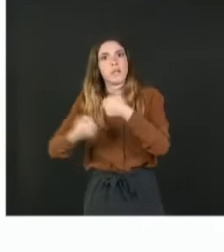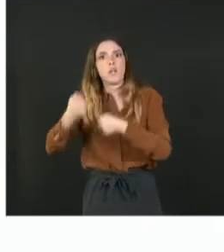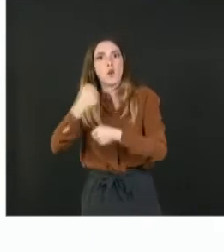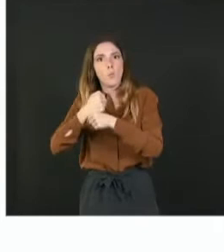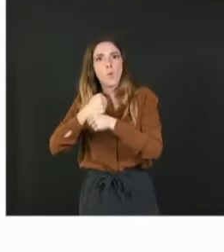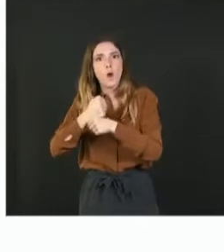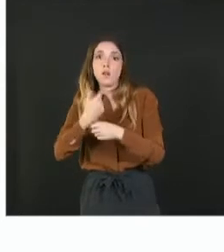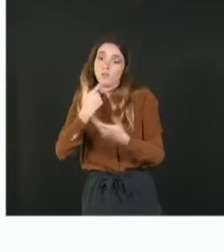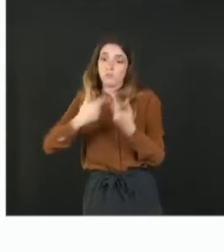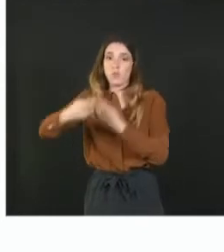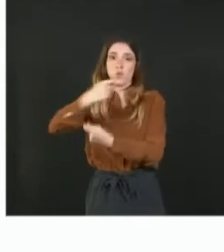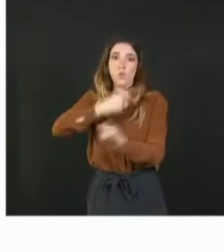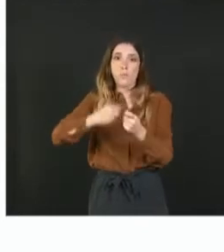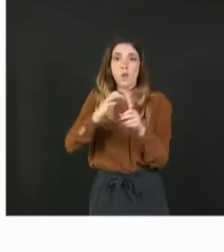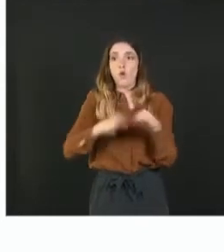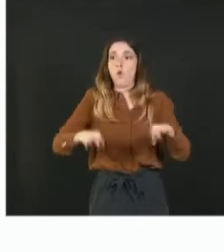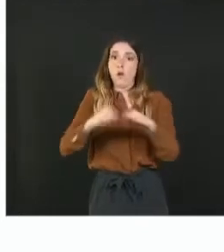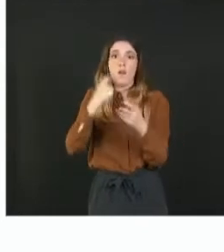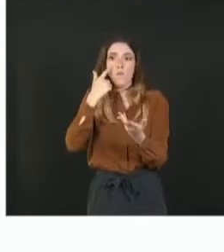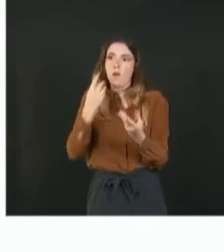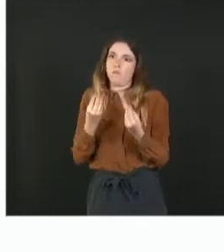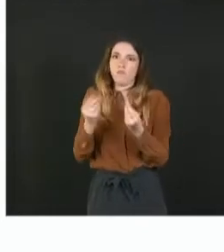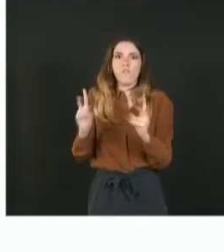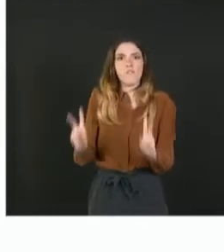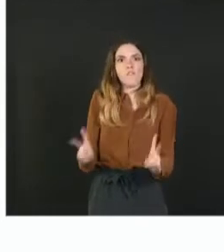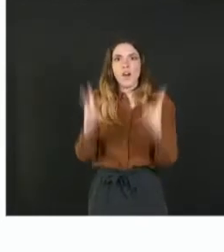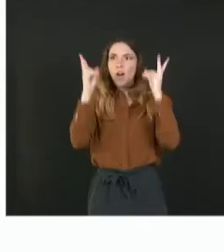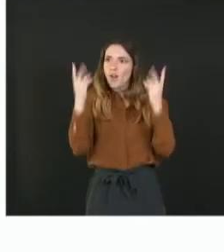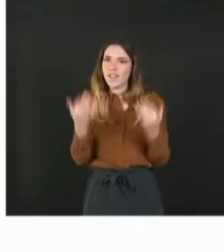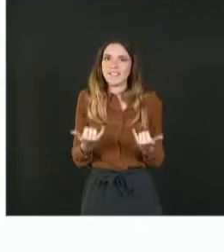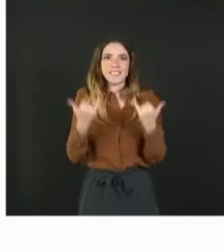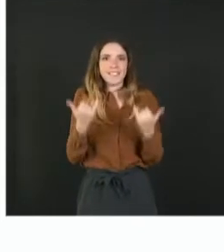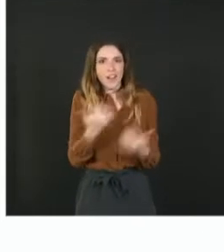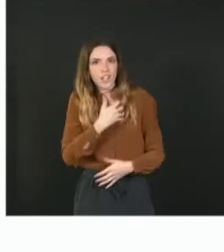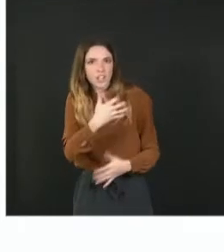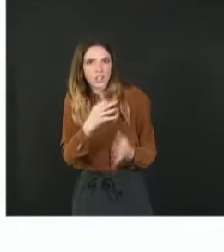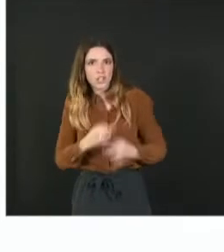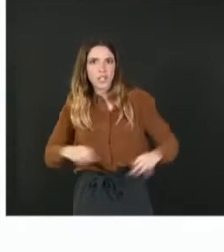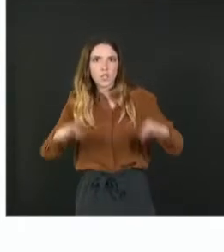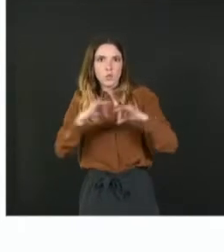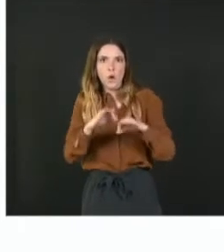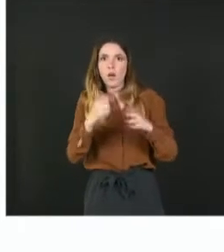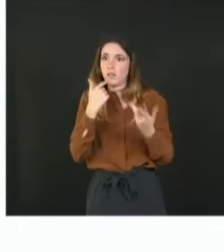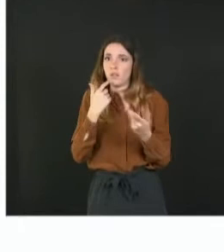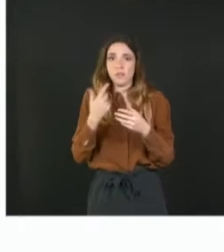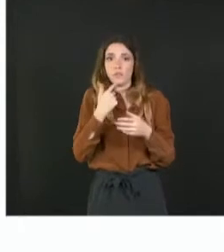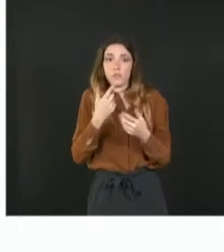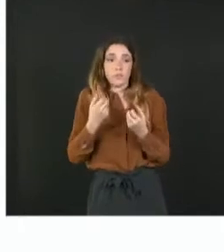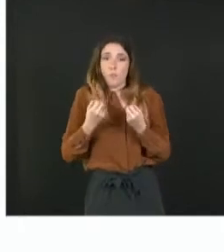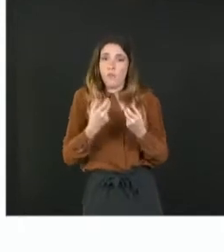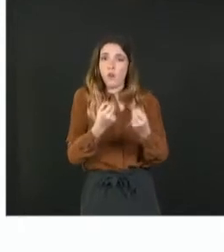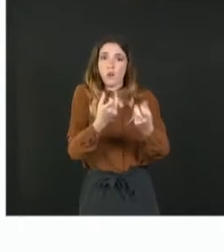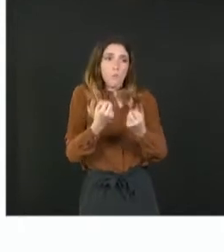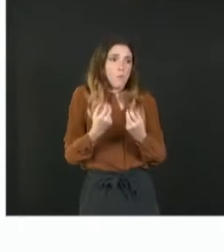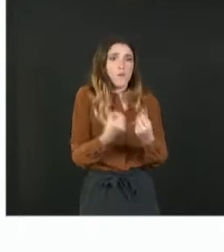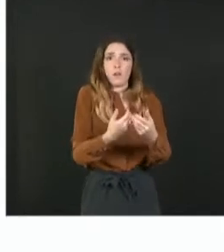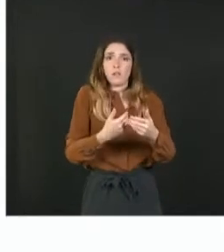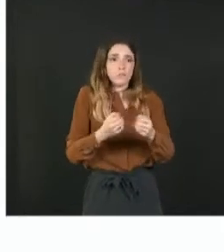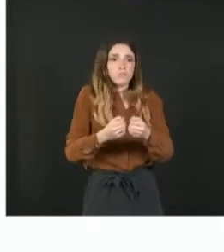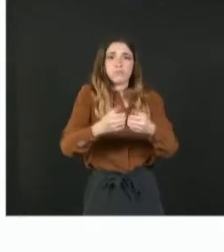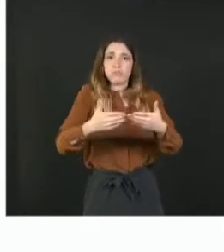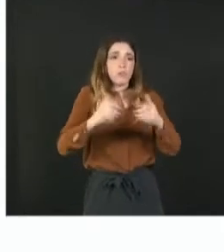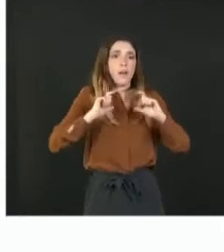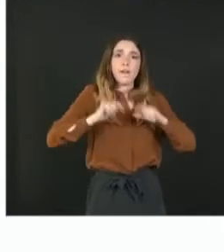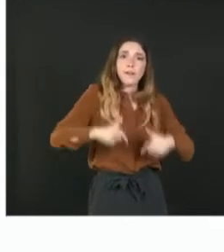de l'économie locale, de la valeur ajoutée, mais aussi à pouvoir en fait remplir des écoles, à peupler en fait